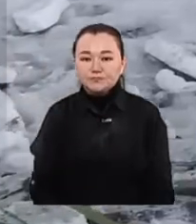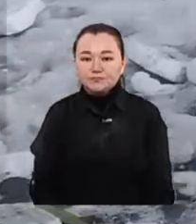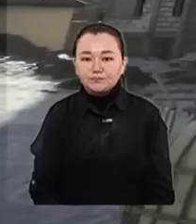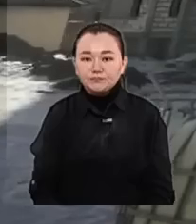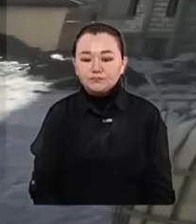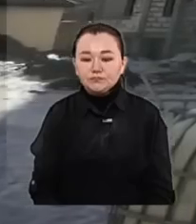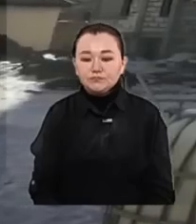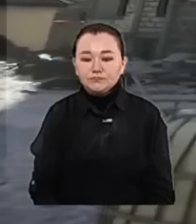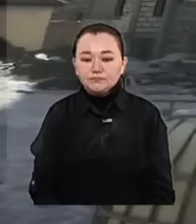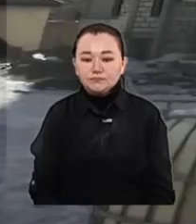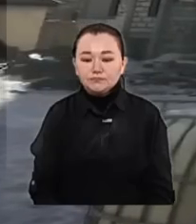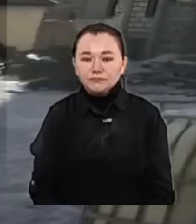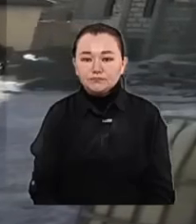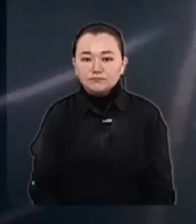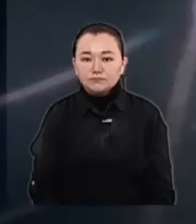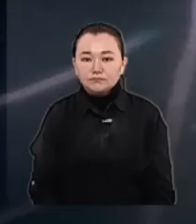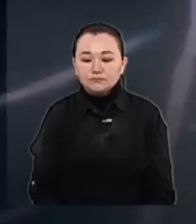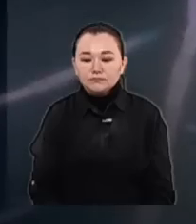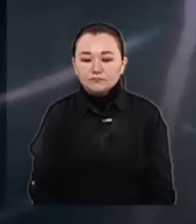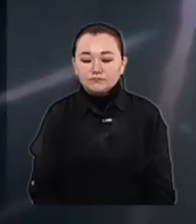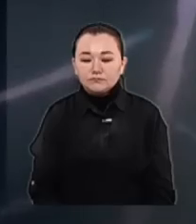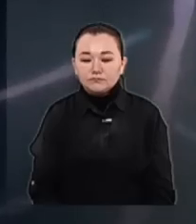Нұрбек Шайдин, Информ Бюро, Атырау.